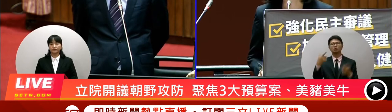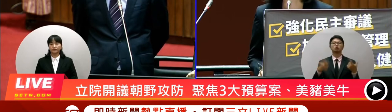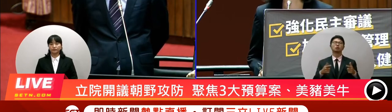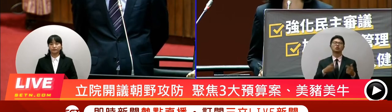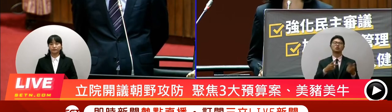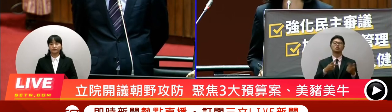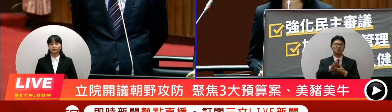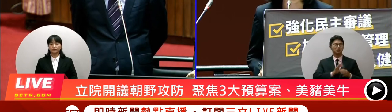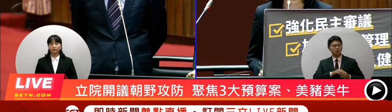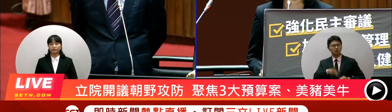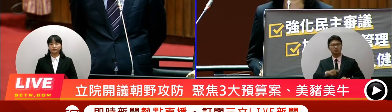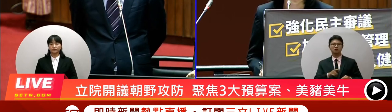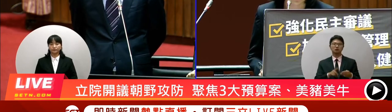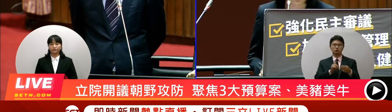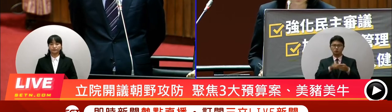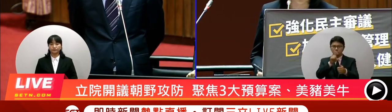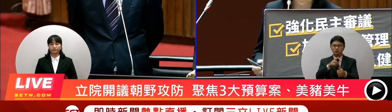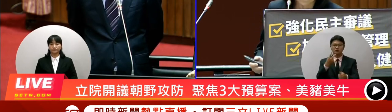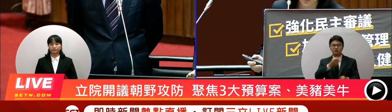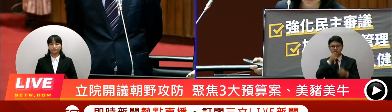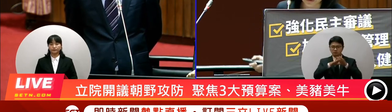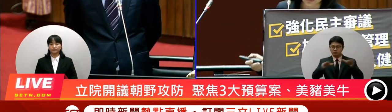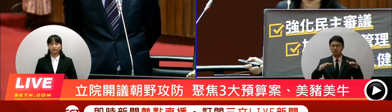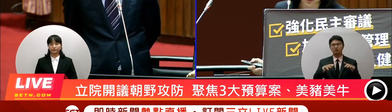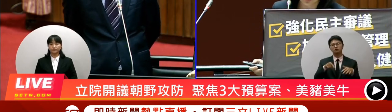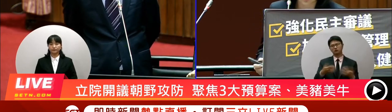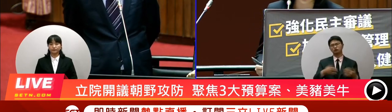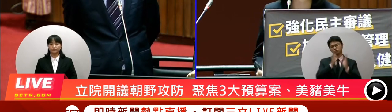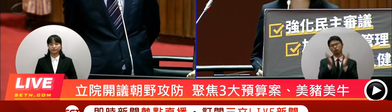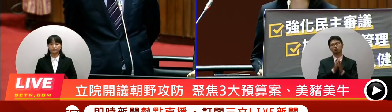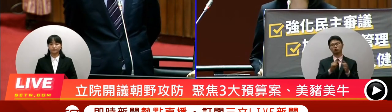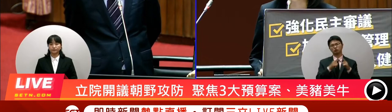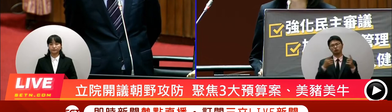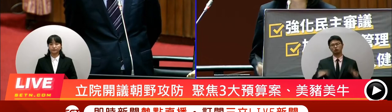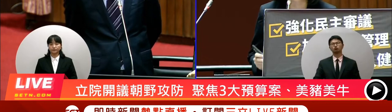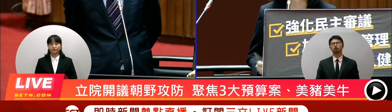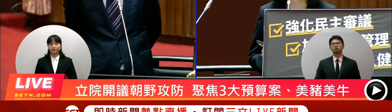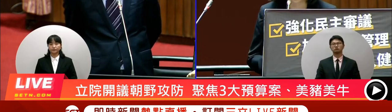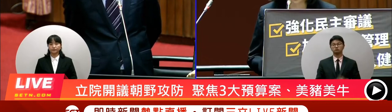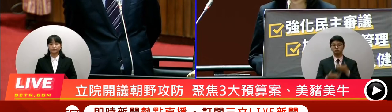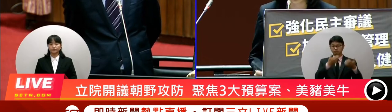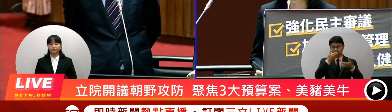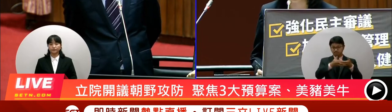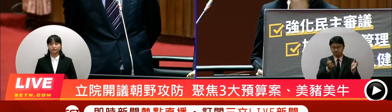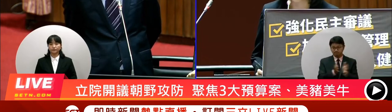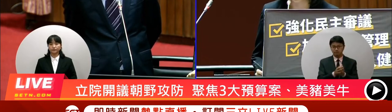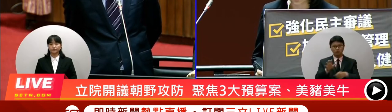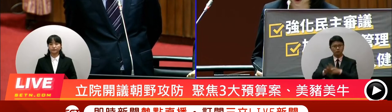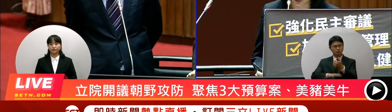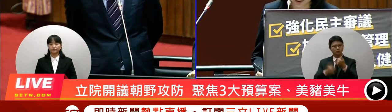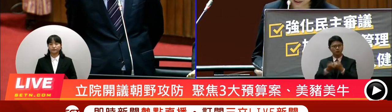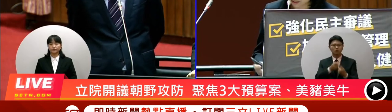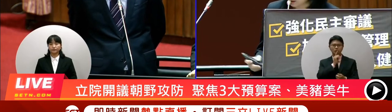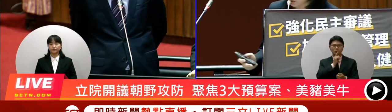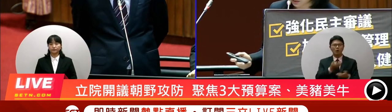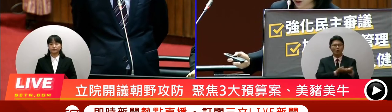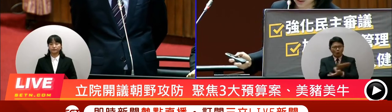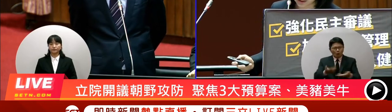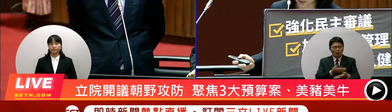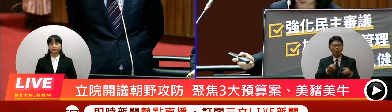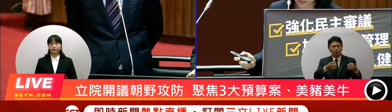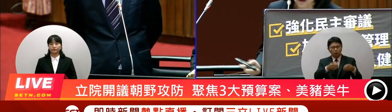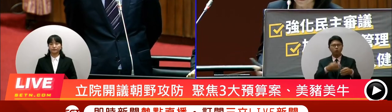关关心这个议题的人，以及关心食安的人。那我们也可以看到说，其实卫福部说，卫福部以及农委会都说会尽快的沟通和沟通